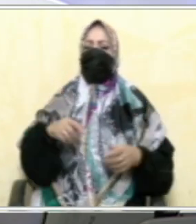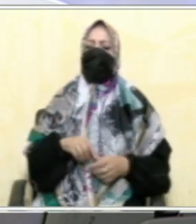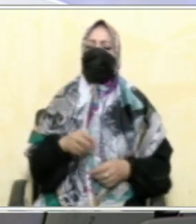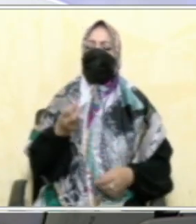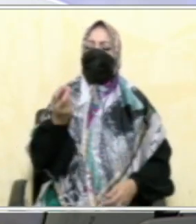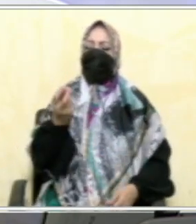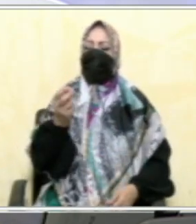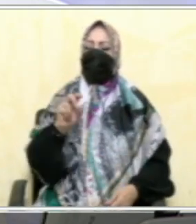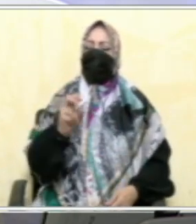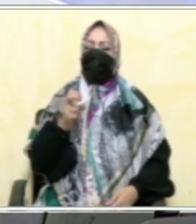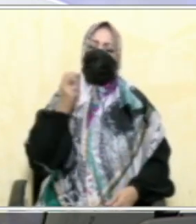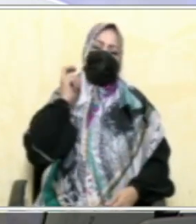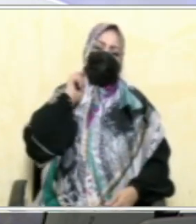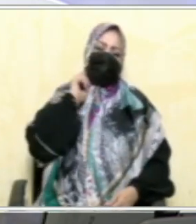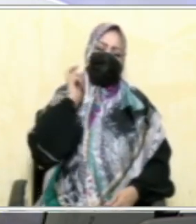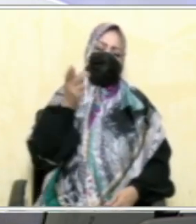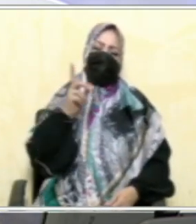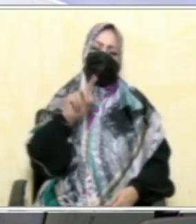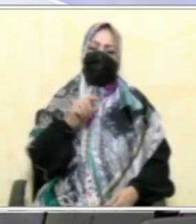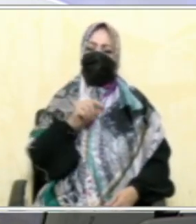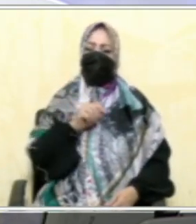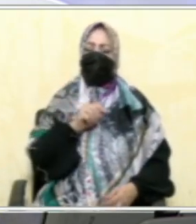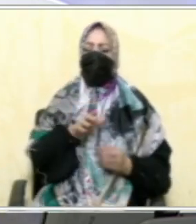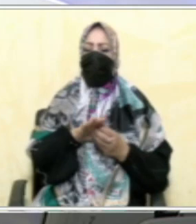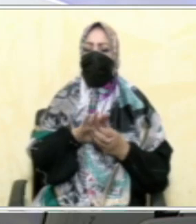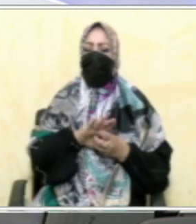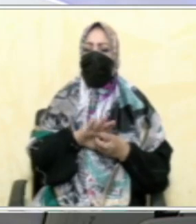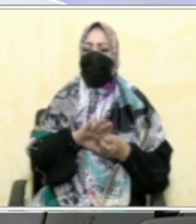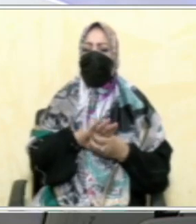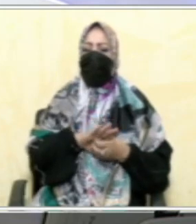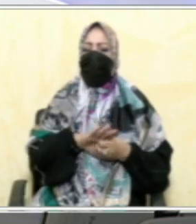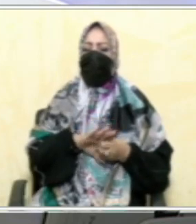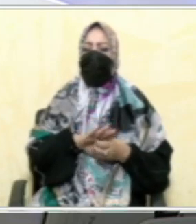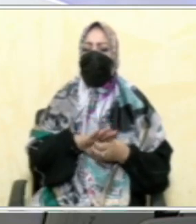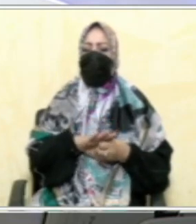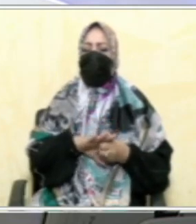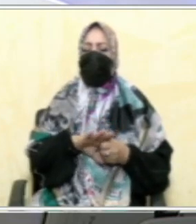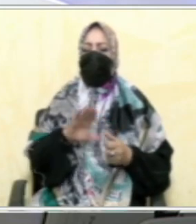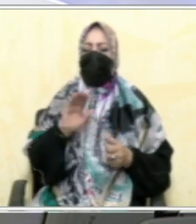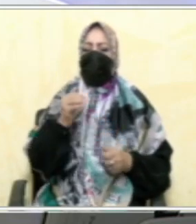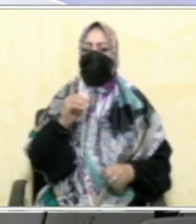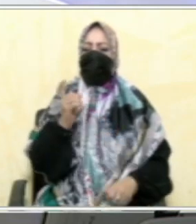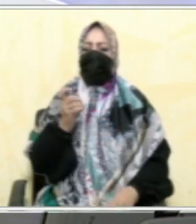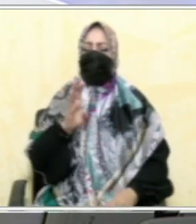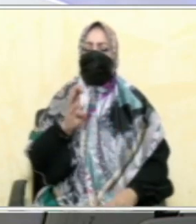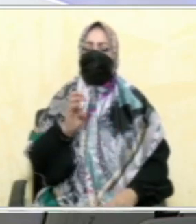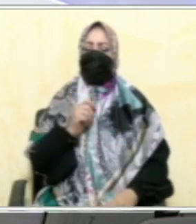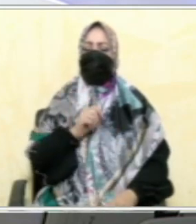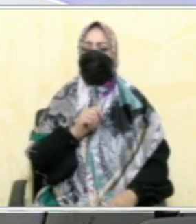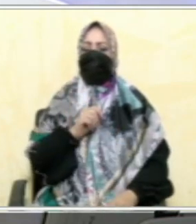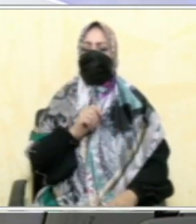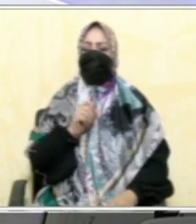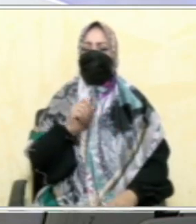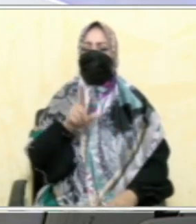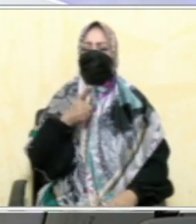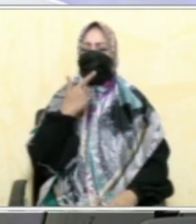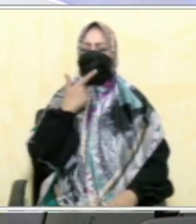لأنها يعني يخرج منها مادة يعني كالقيح والصديد الذي يخرج من الإنسان. هذه